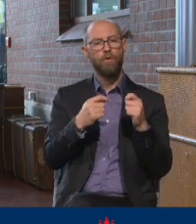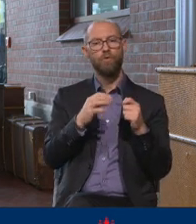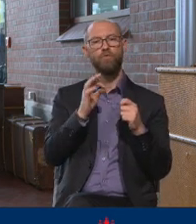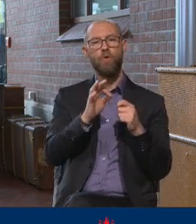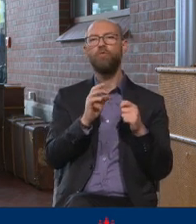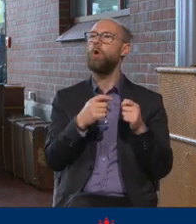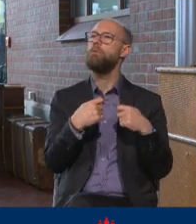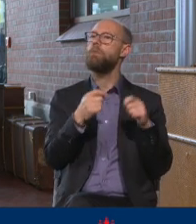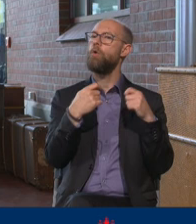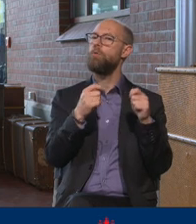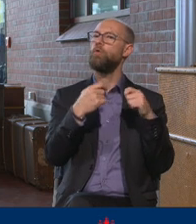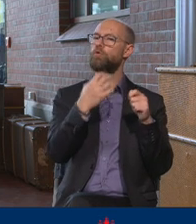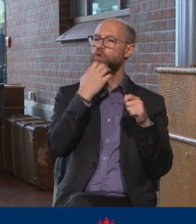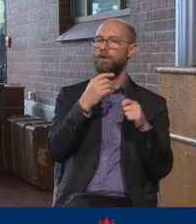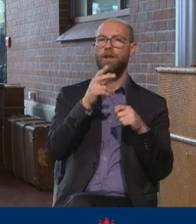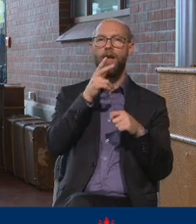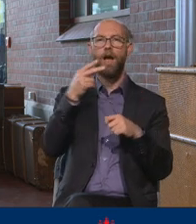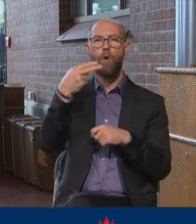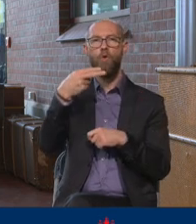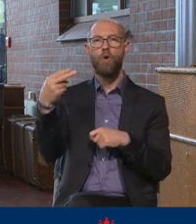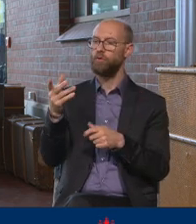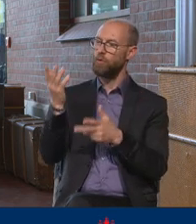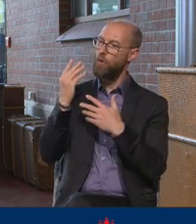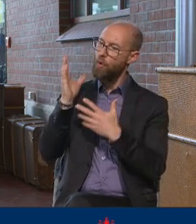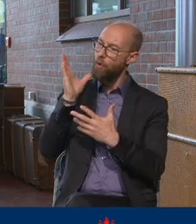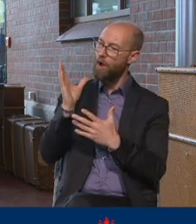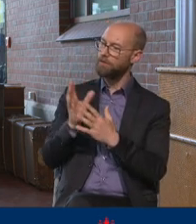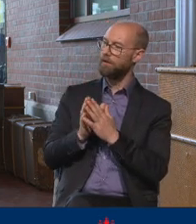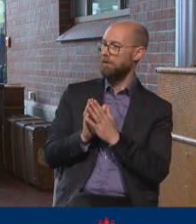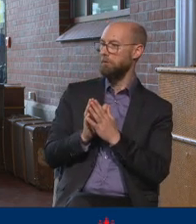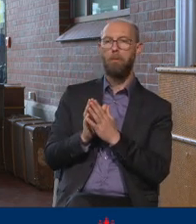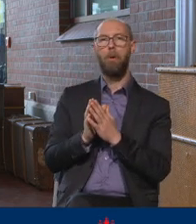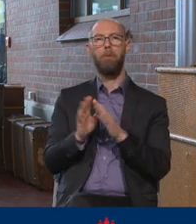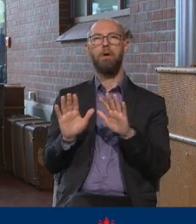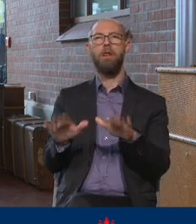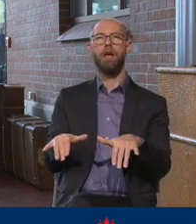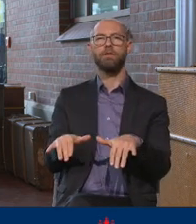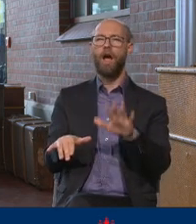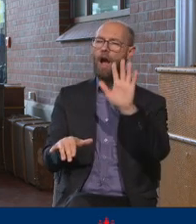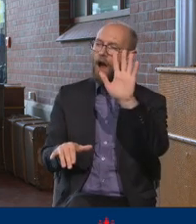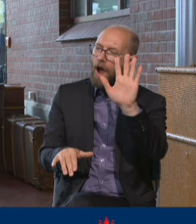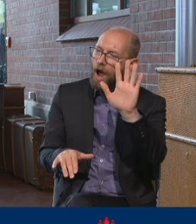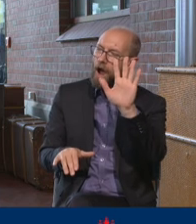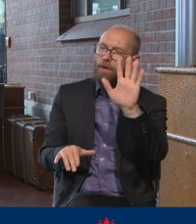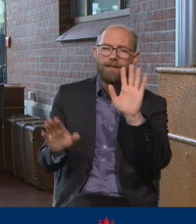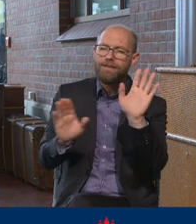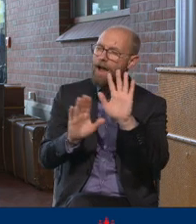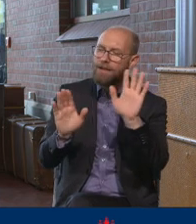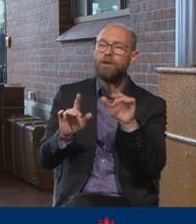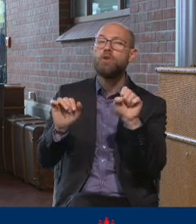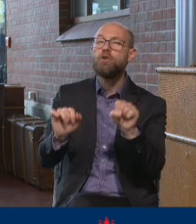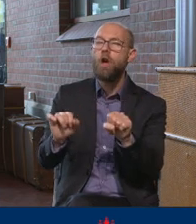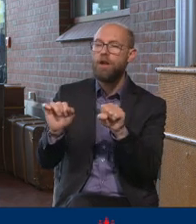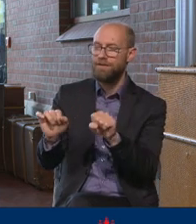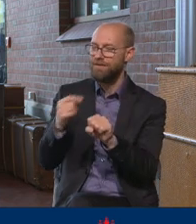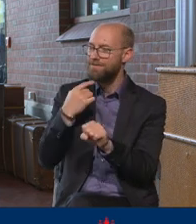man herrn höhen so hört könnte man sagen man könnte es eigentlich so lassen aber nein man könnte es